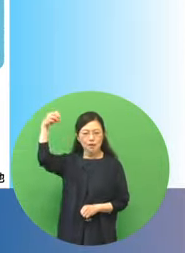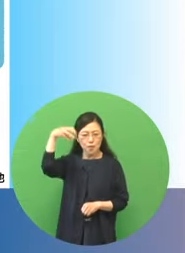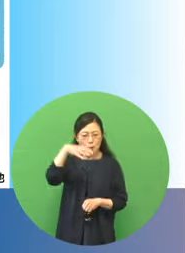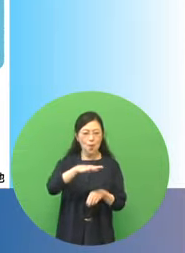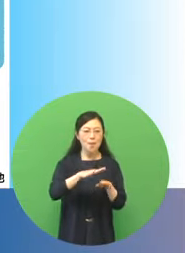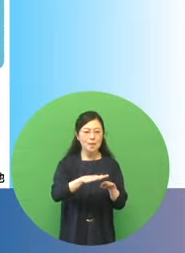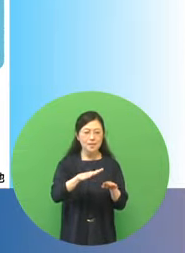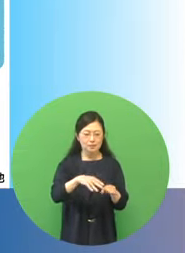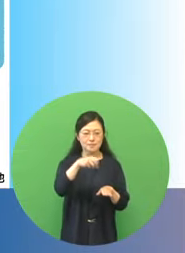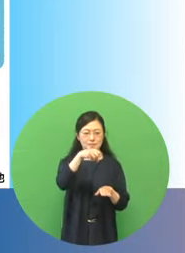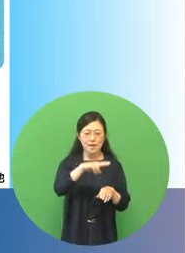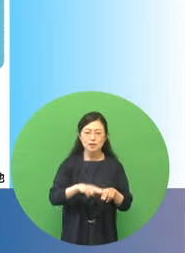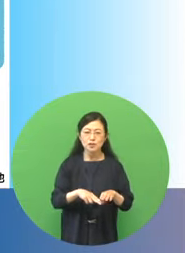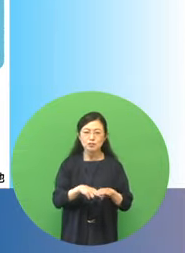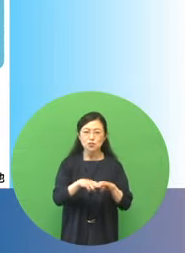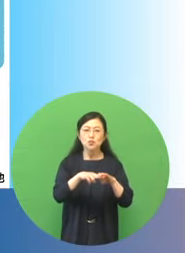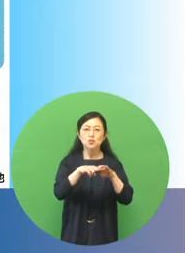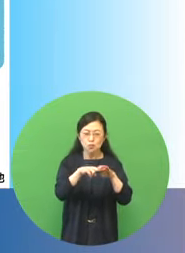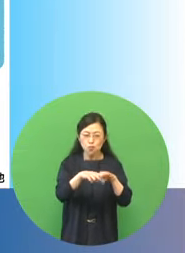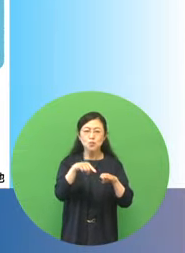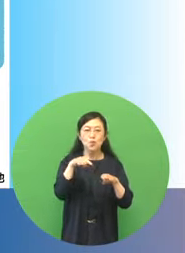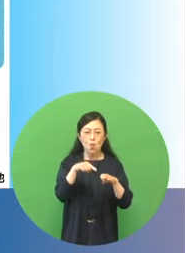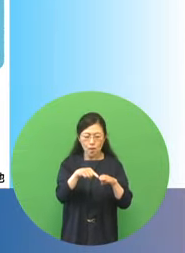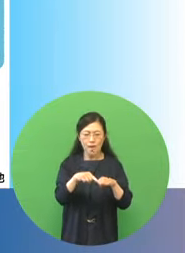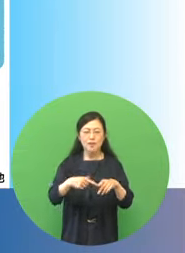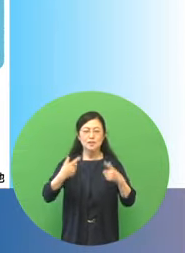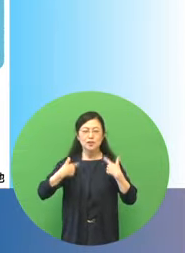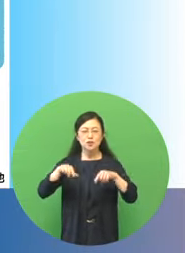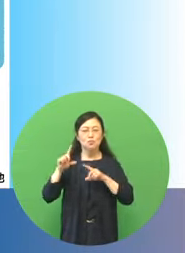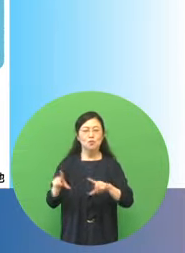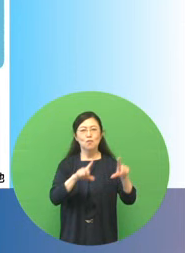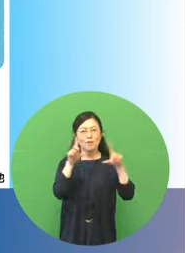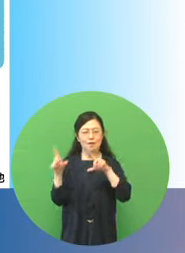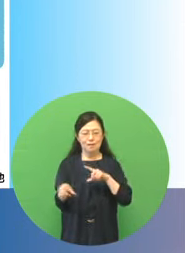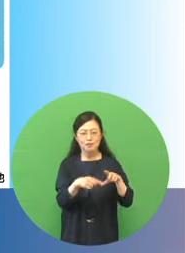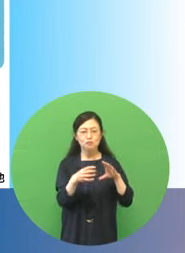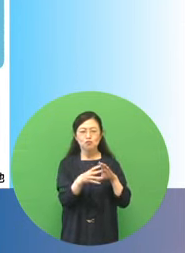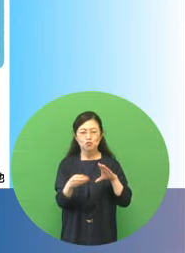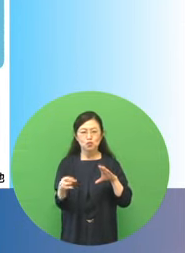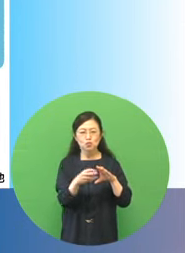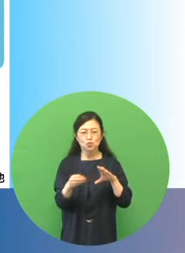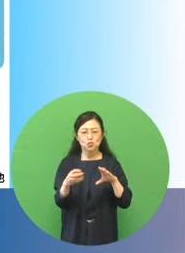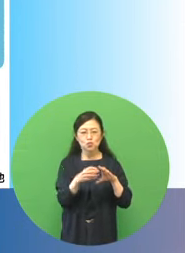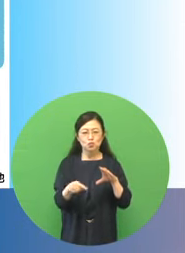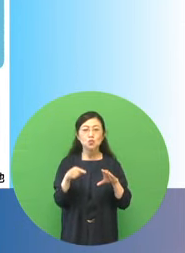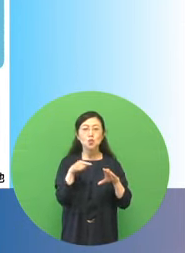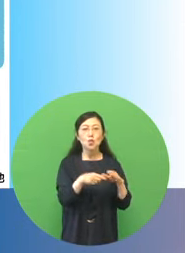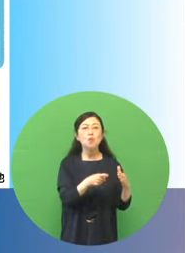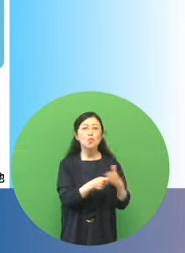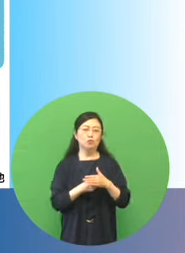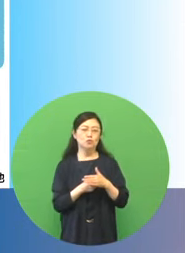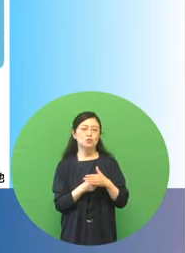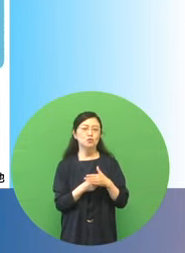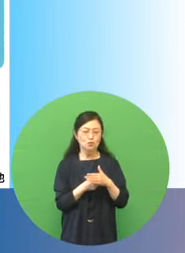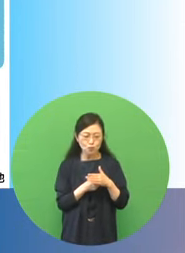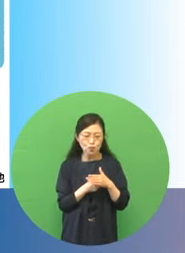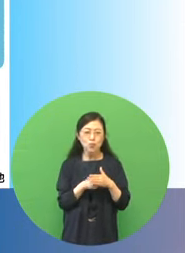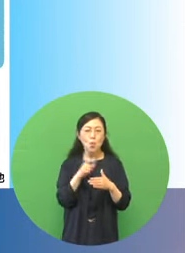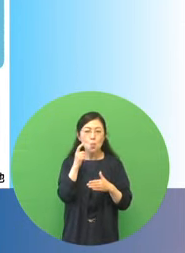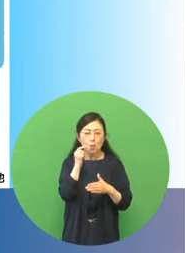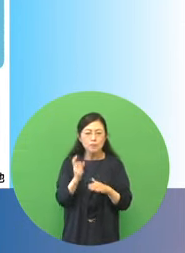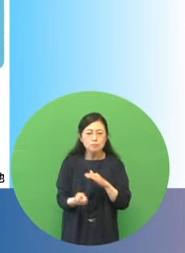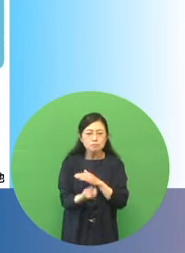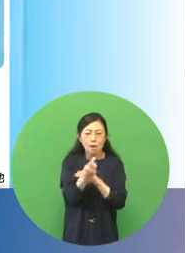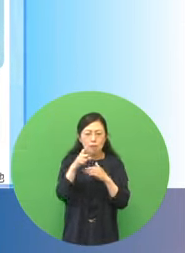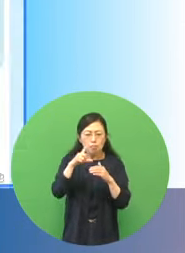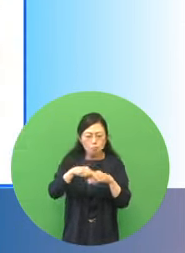太陽光パネルや蓄電池を設置することで電気代の節約につながり、災害時は非常用電源として利用